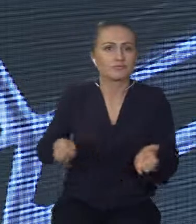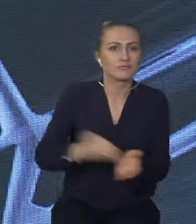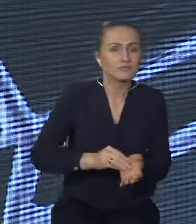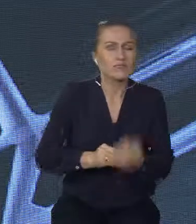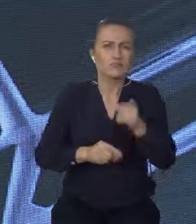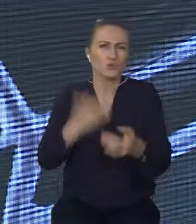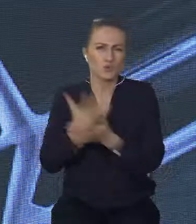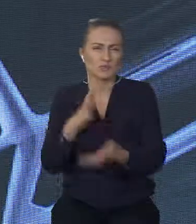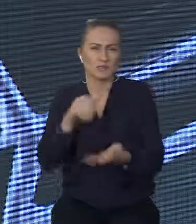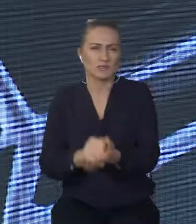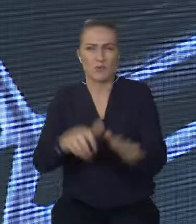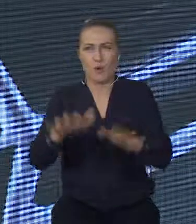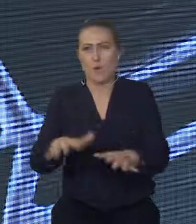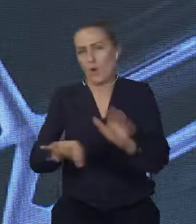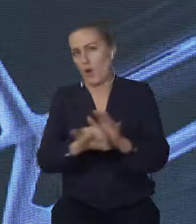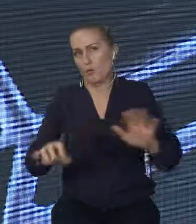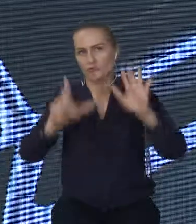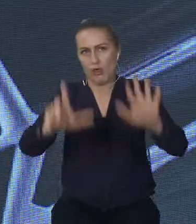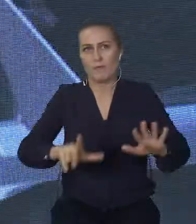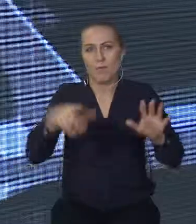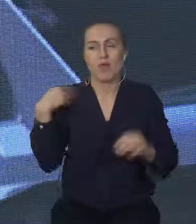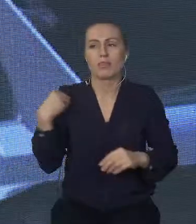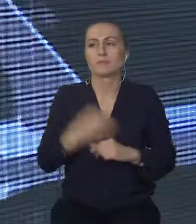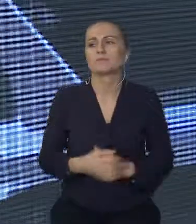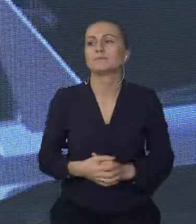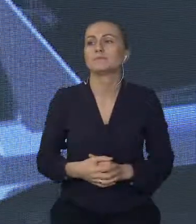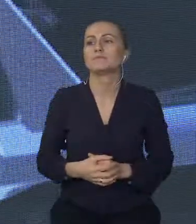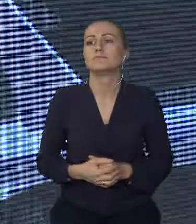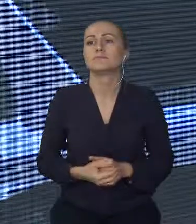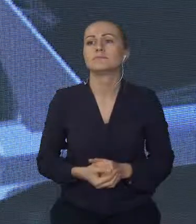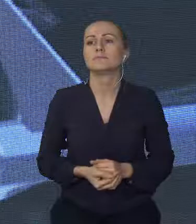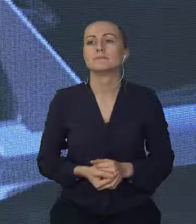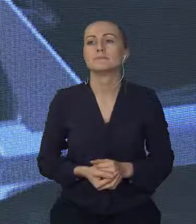już od ponad 7 lat.